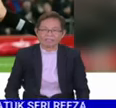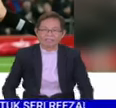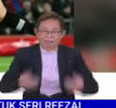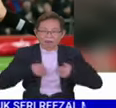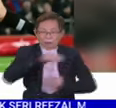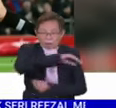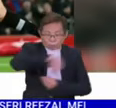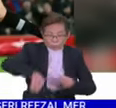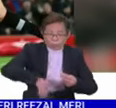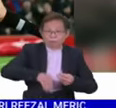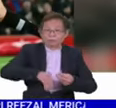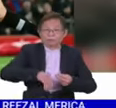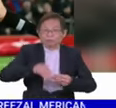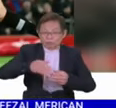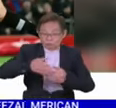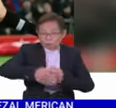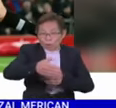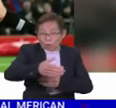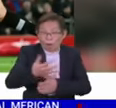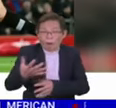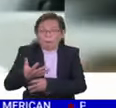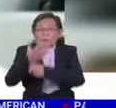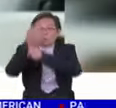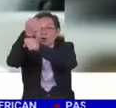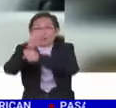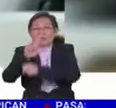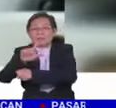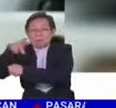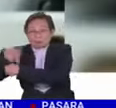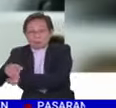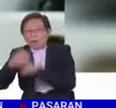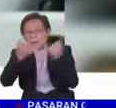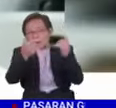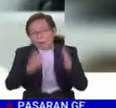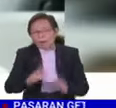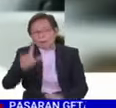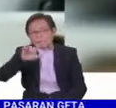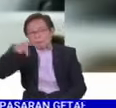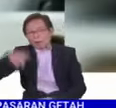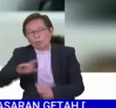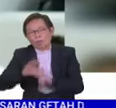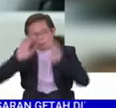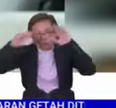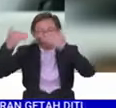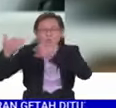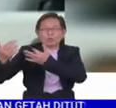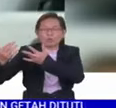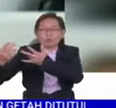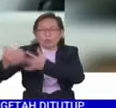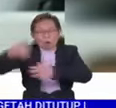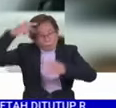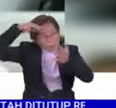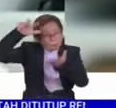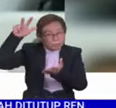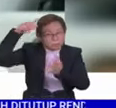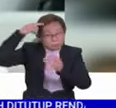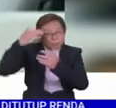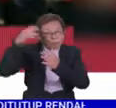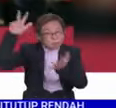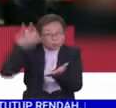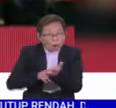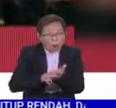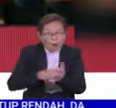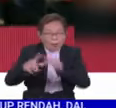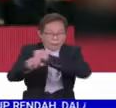Turut ke pusingan seterusnya adalah penyandang juara Liverpool. Bagaimanapun, anak buah Jurgen Klopp terpaksa menunggu sehingga penentuan penalti